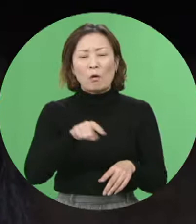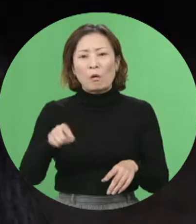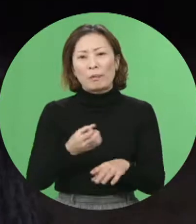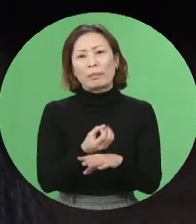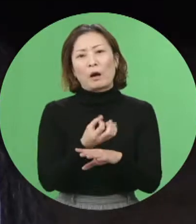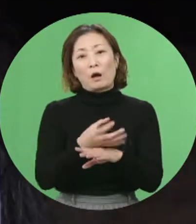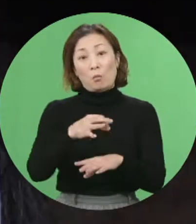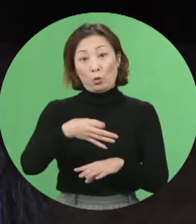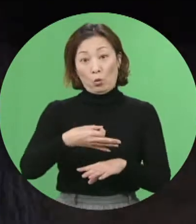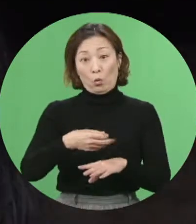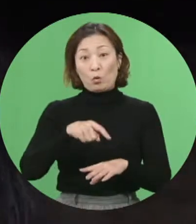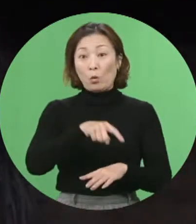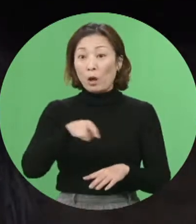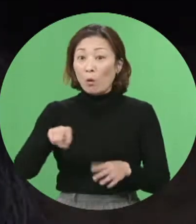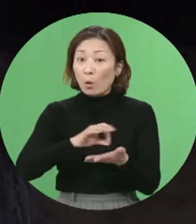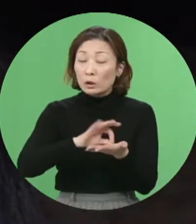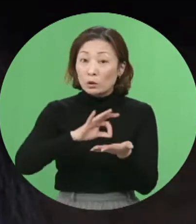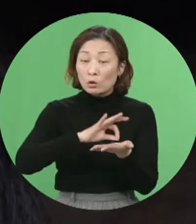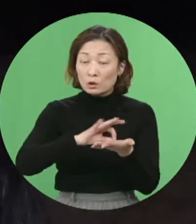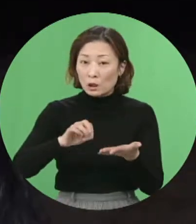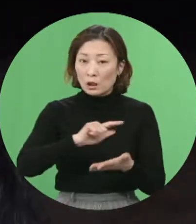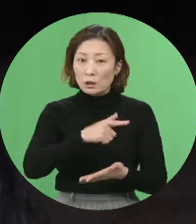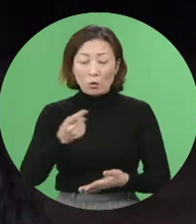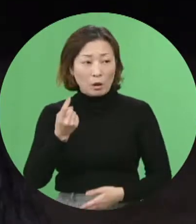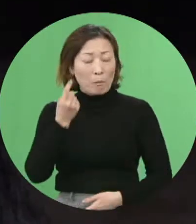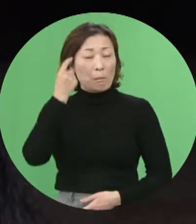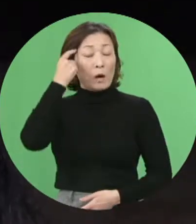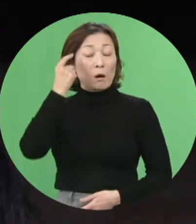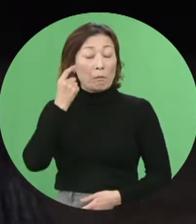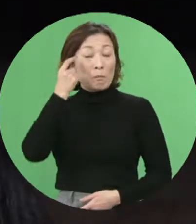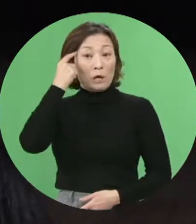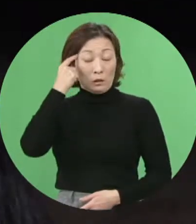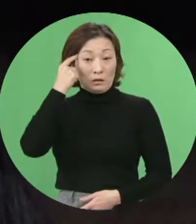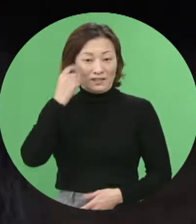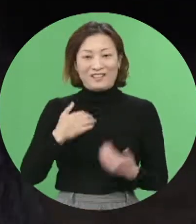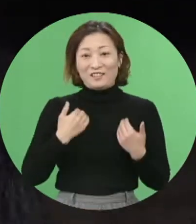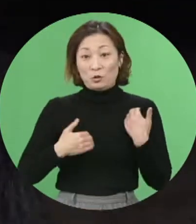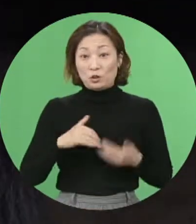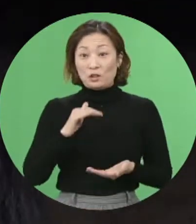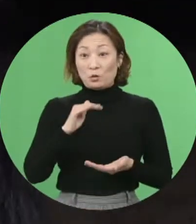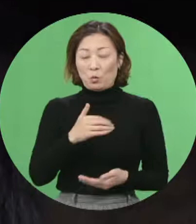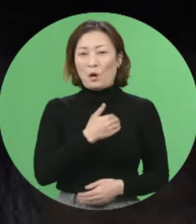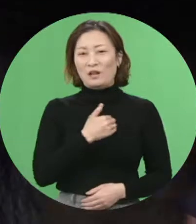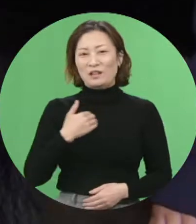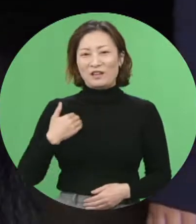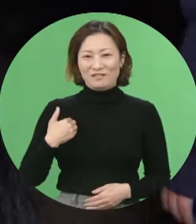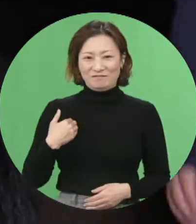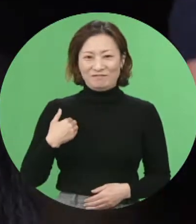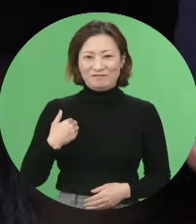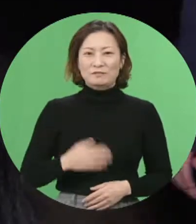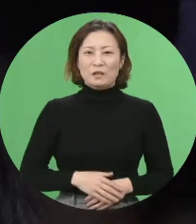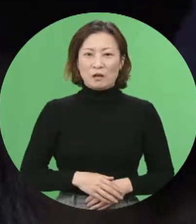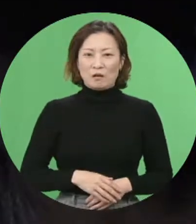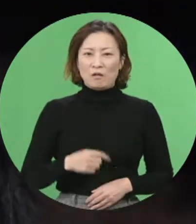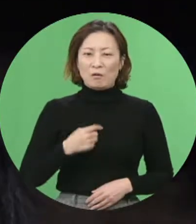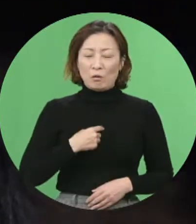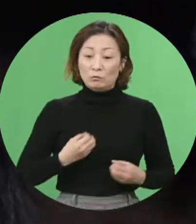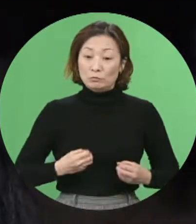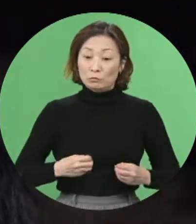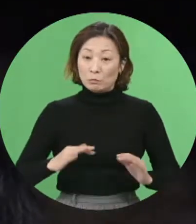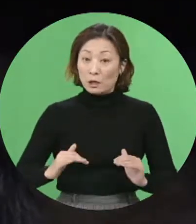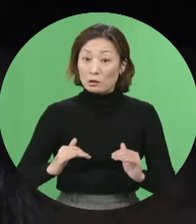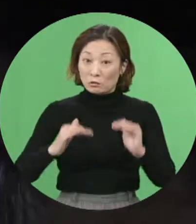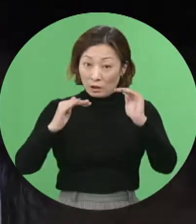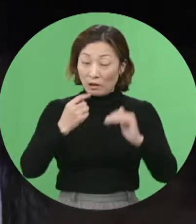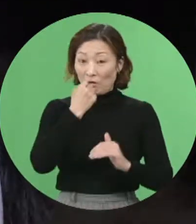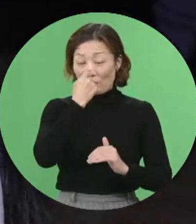で、それを利用してこういろんな発想で楽しいことができたら、本当にここで生まれ育ったものと